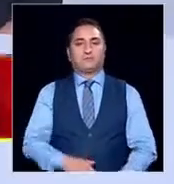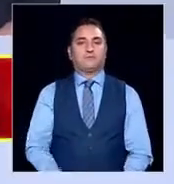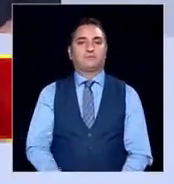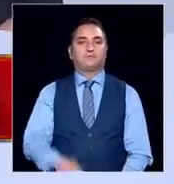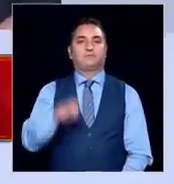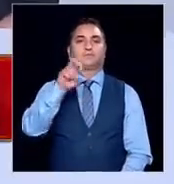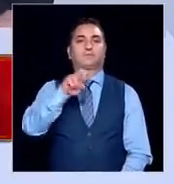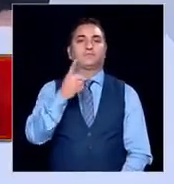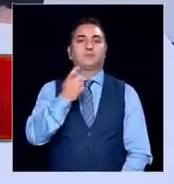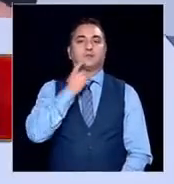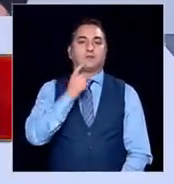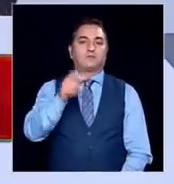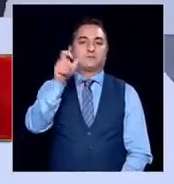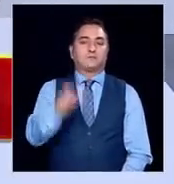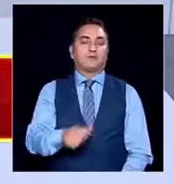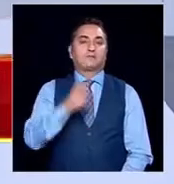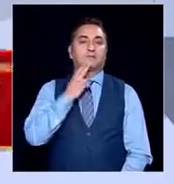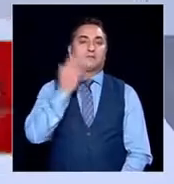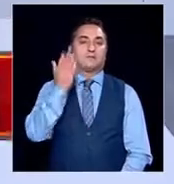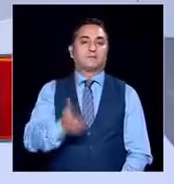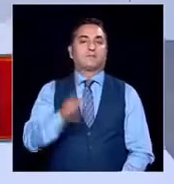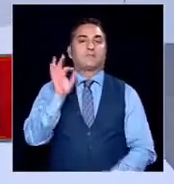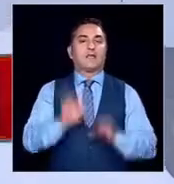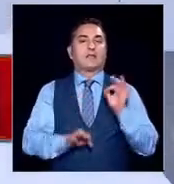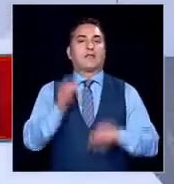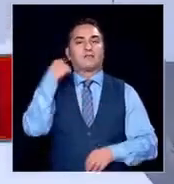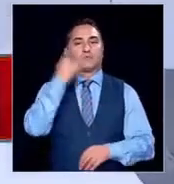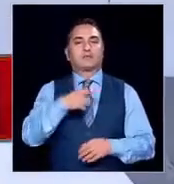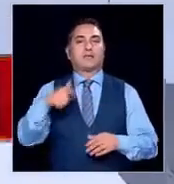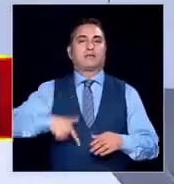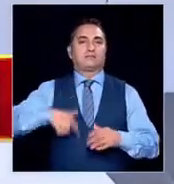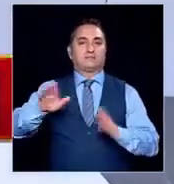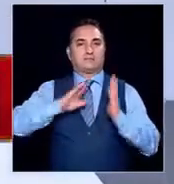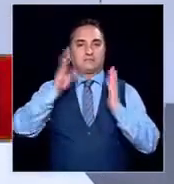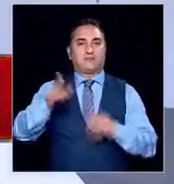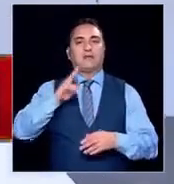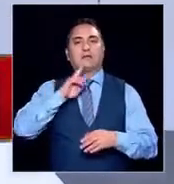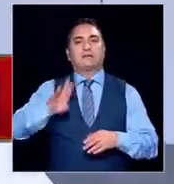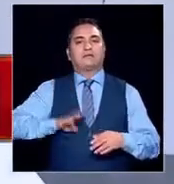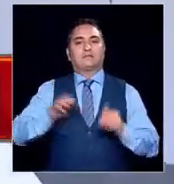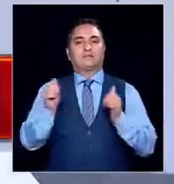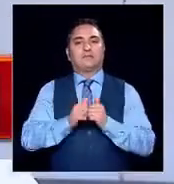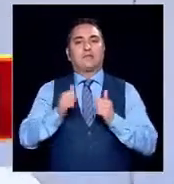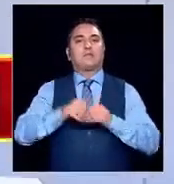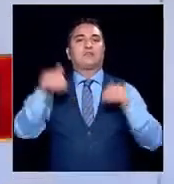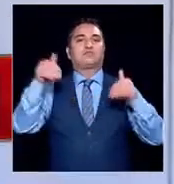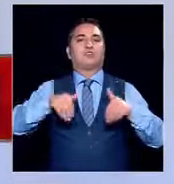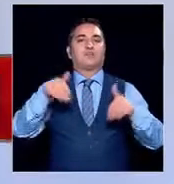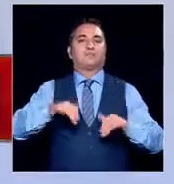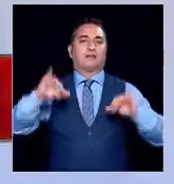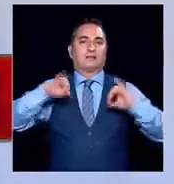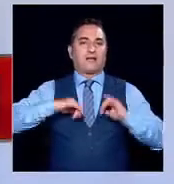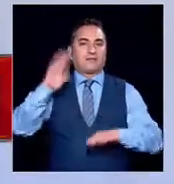81 yaşındaki Fatma Çiçek Ural tedavi için İzmir'e gidecekti. Gitmişken de kızıyla birlikte Çeşme'de bir hafta tatil